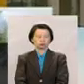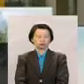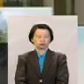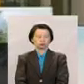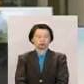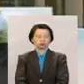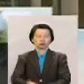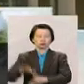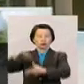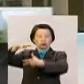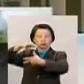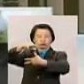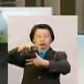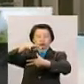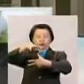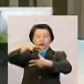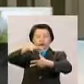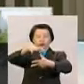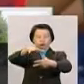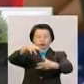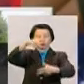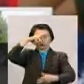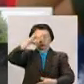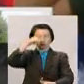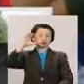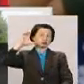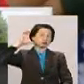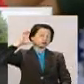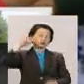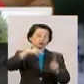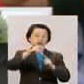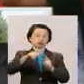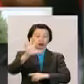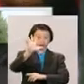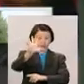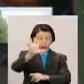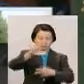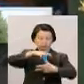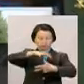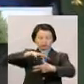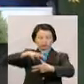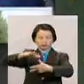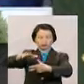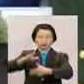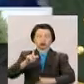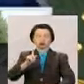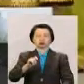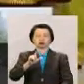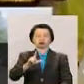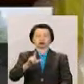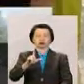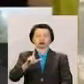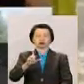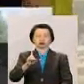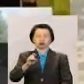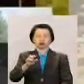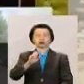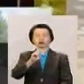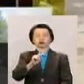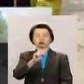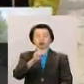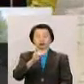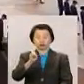Deruan helikopter di ruang udara Putrajaya kedengaran apabila 5 helikopter milik Angkatan Tentera Malaysia terdiri Tentera